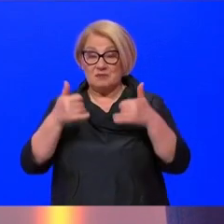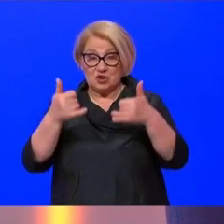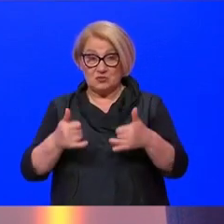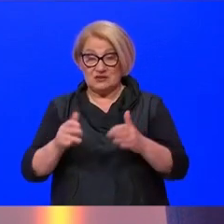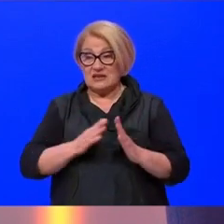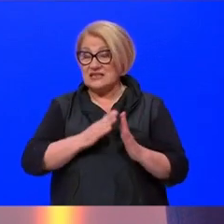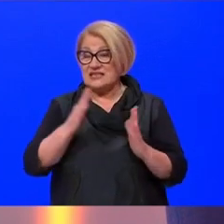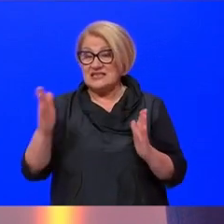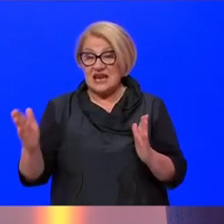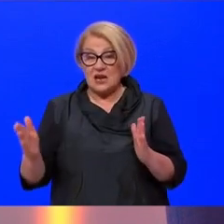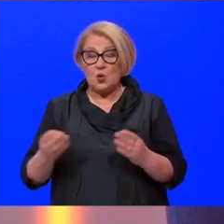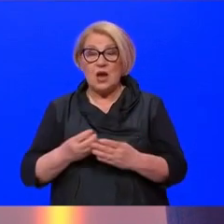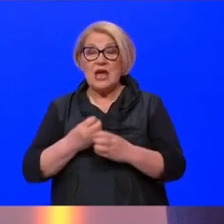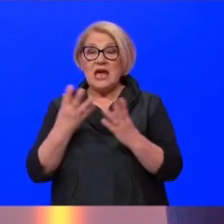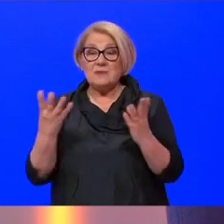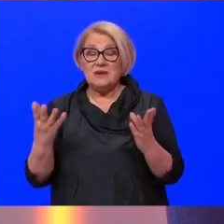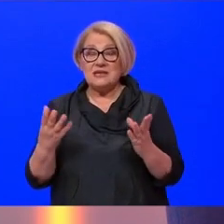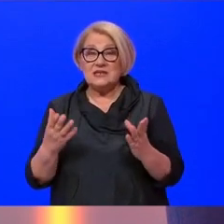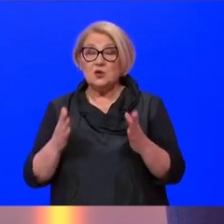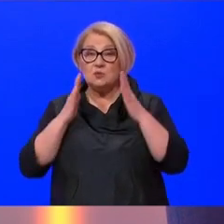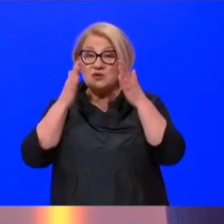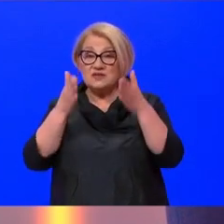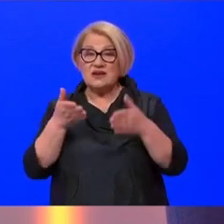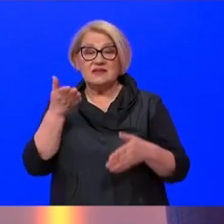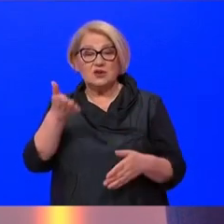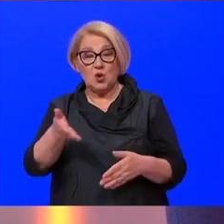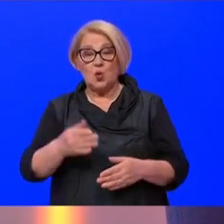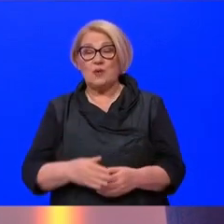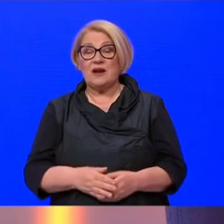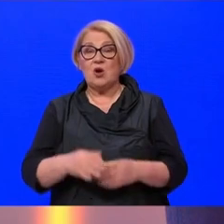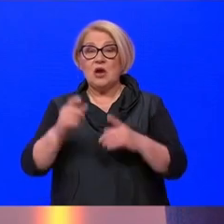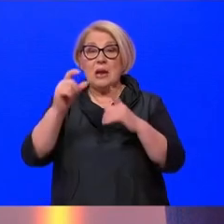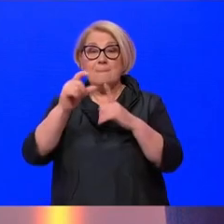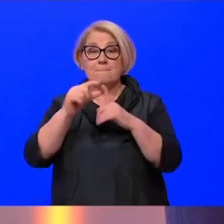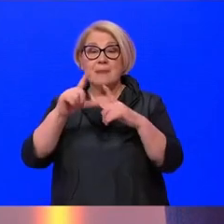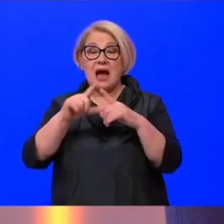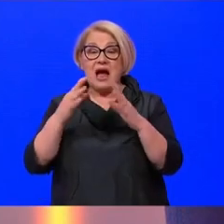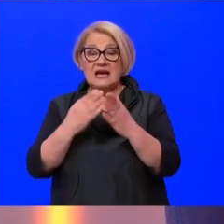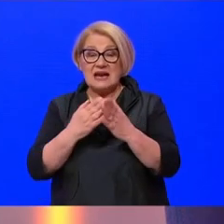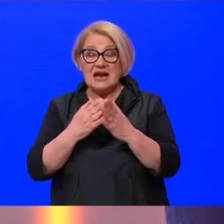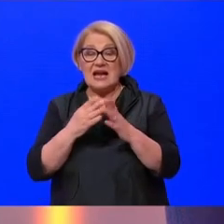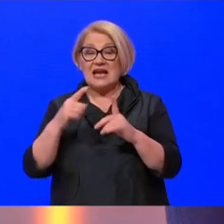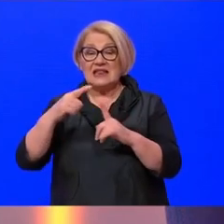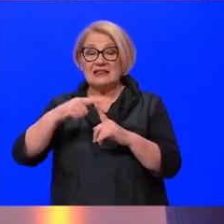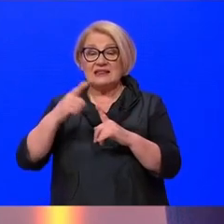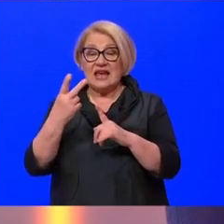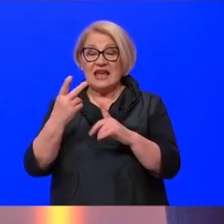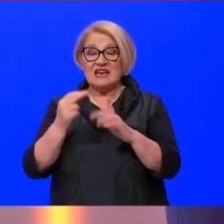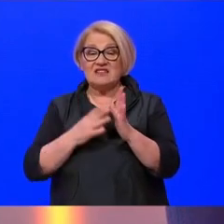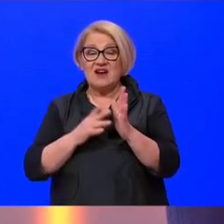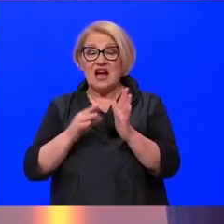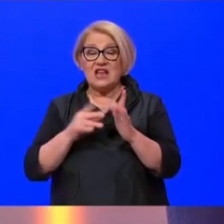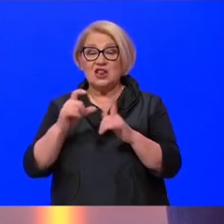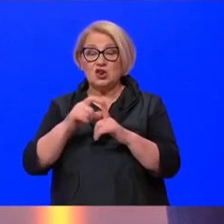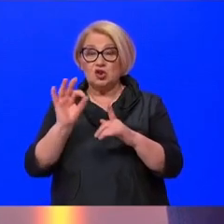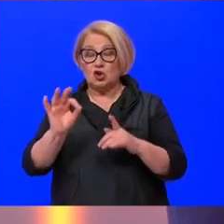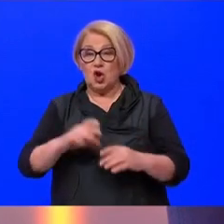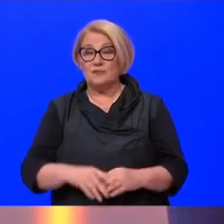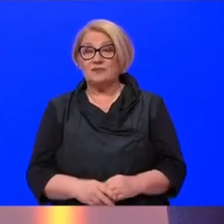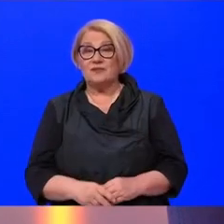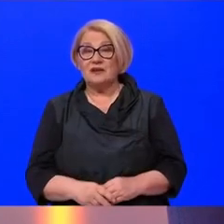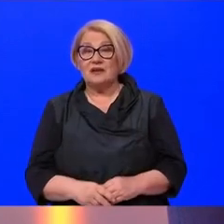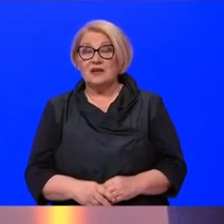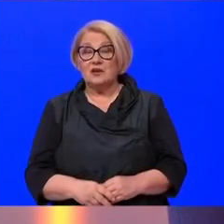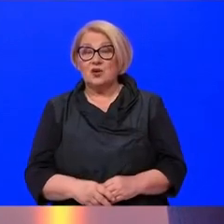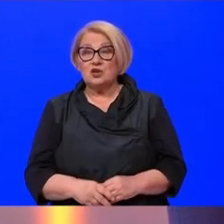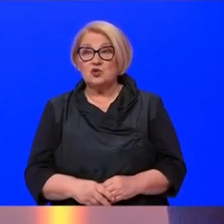cijelu emisiju zapravo posvetiti njima. Dakle, našim odličnicima u paratekvandou koji su